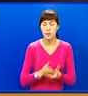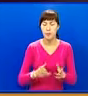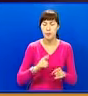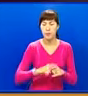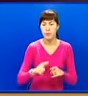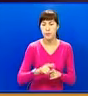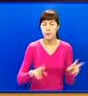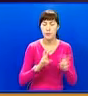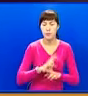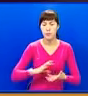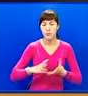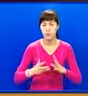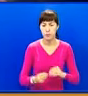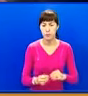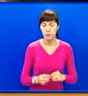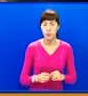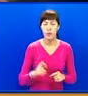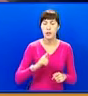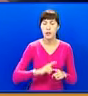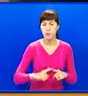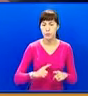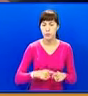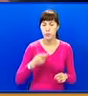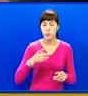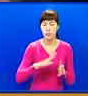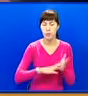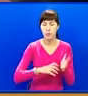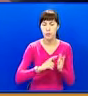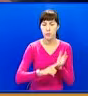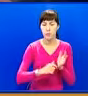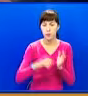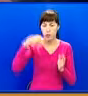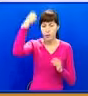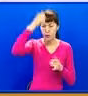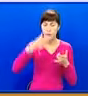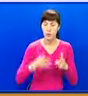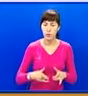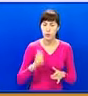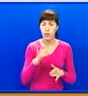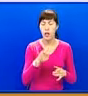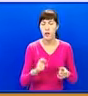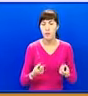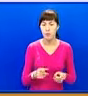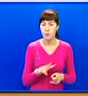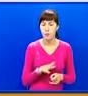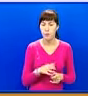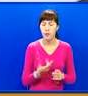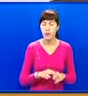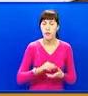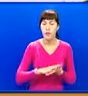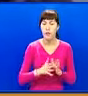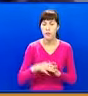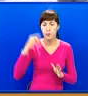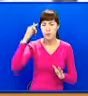жедел іс-шарасы нәтижесінде ізін суытпай 1976 жылы туылған жергілікті тұрғынды ұстады. Аталған жай